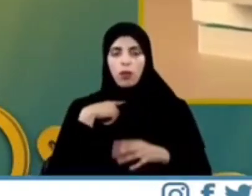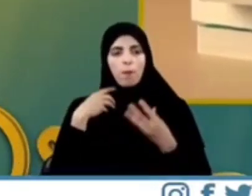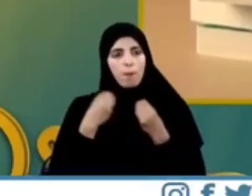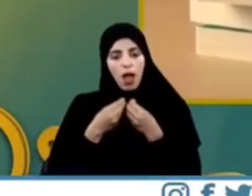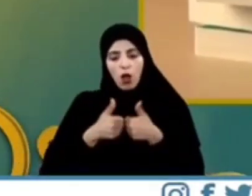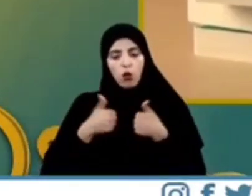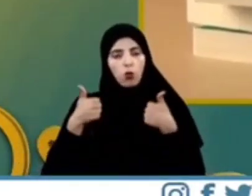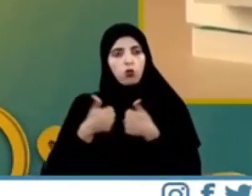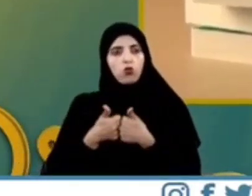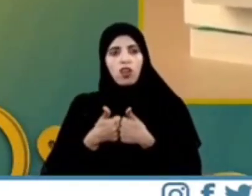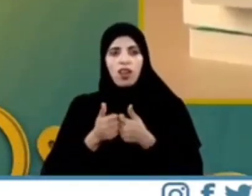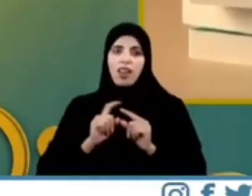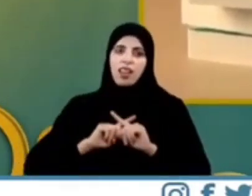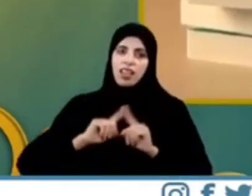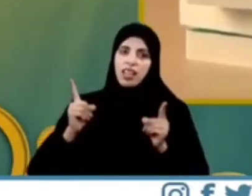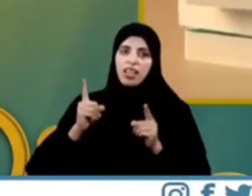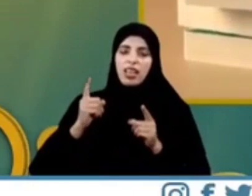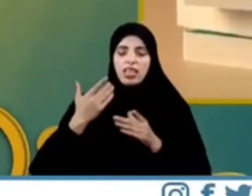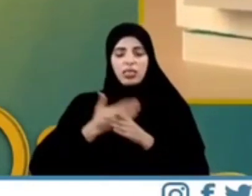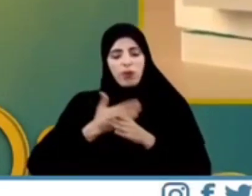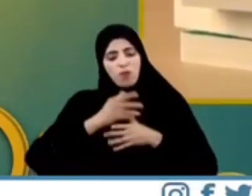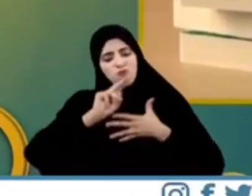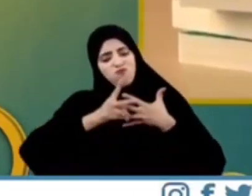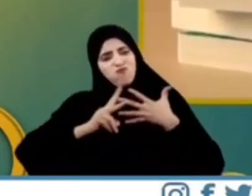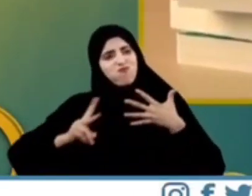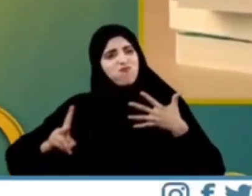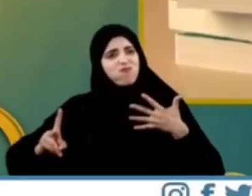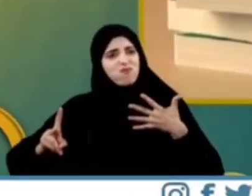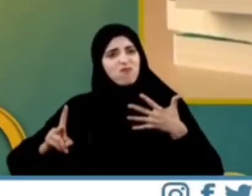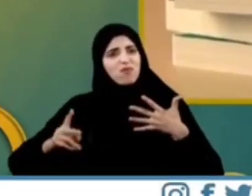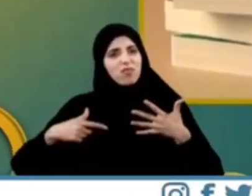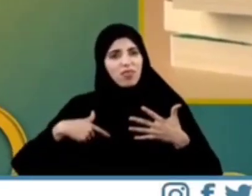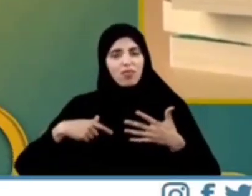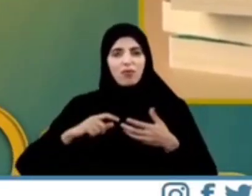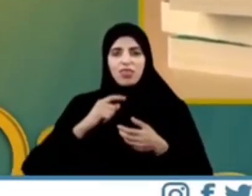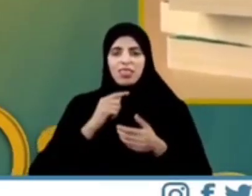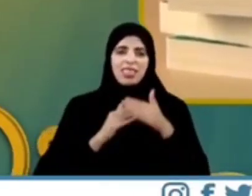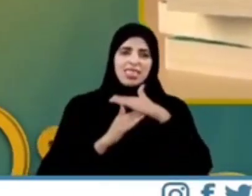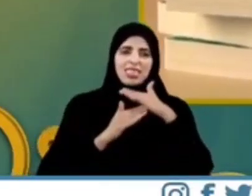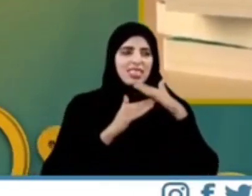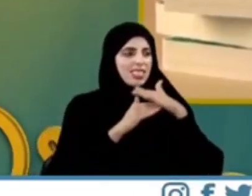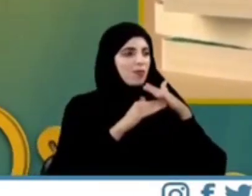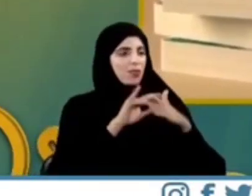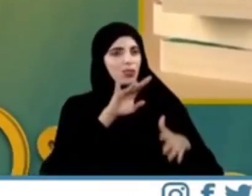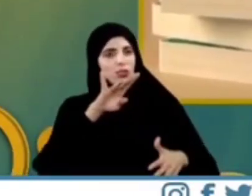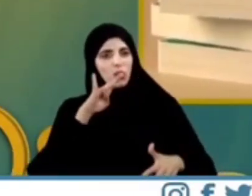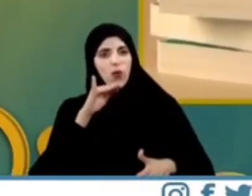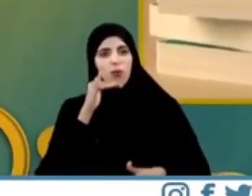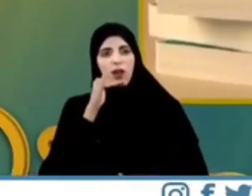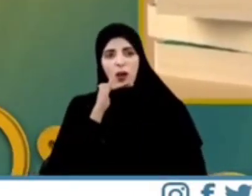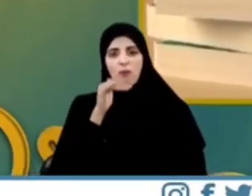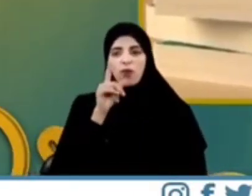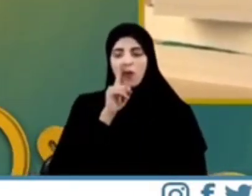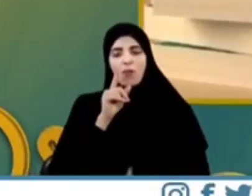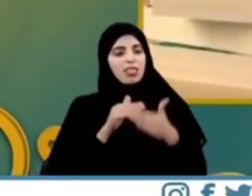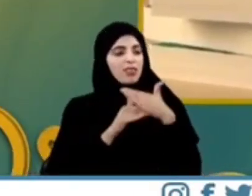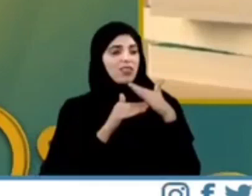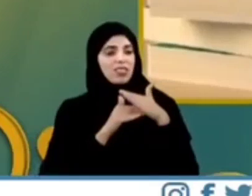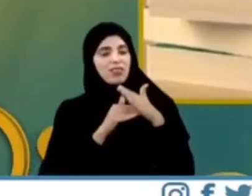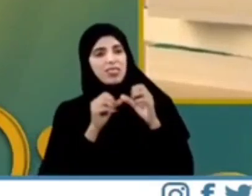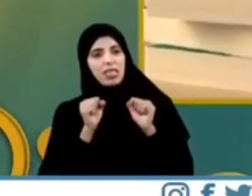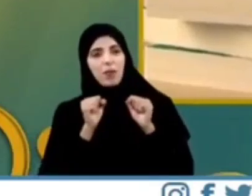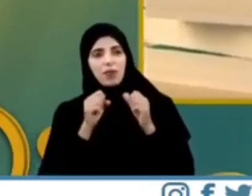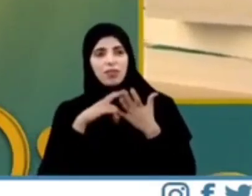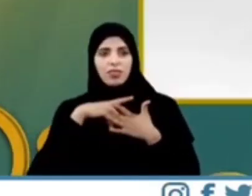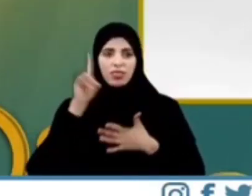العيلة، ولكن لأسباب مختلفة صارت اعتذارات من العيلة، من الزوجة، من الأب، من الأم وكذا،